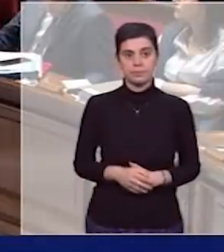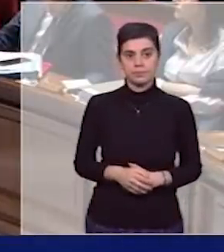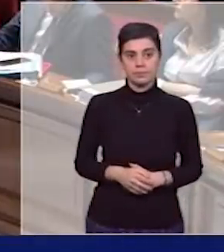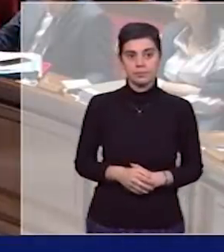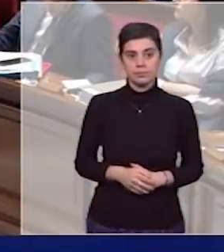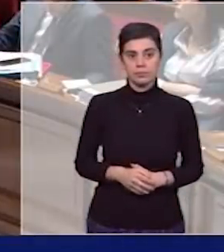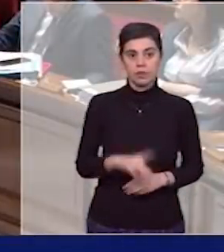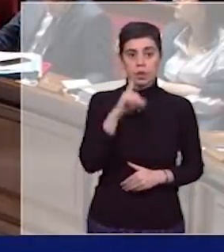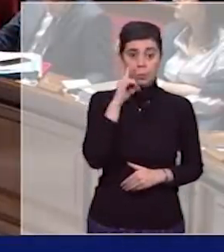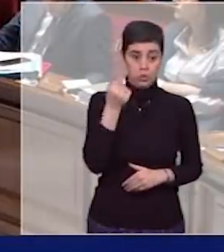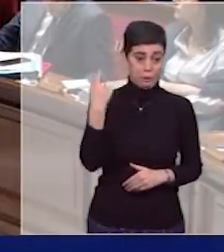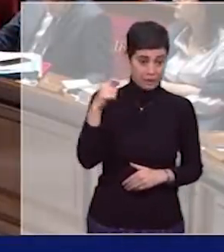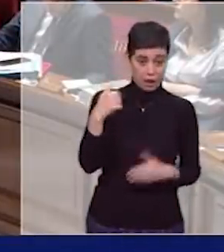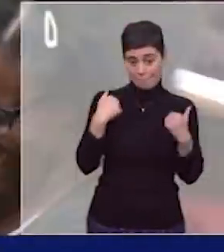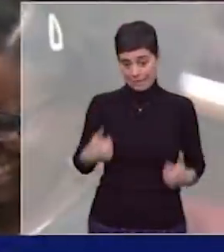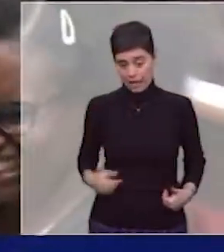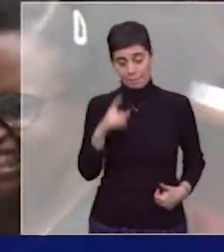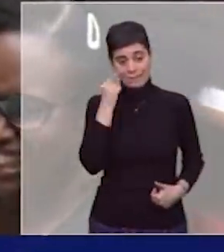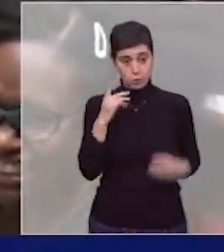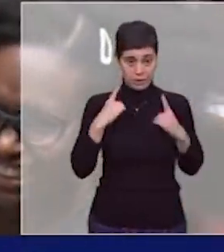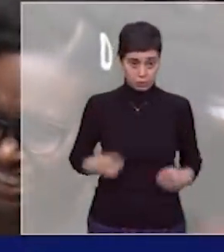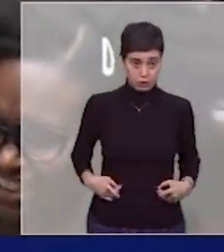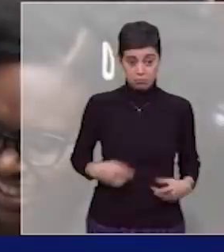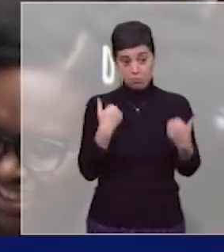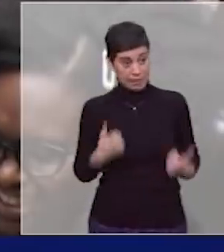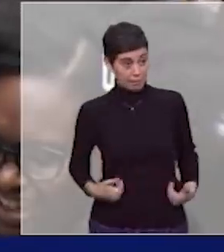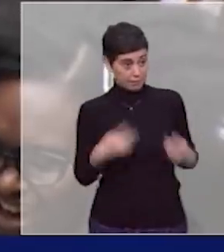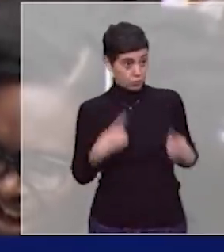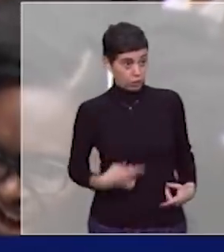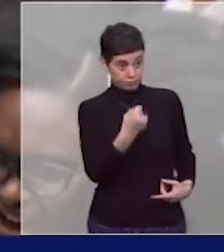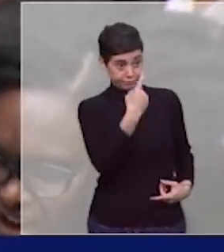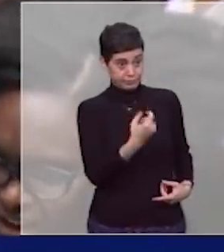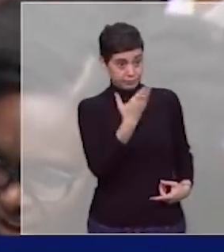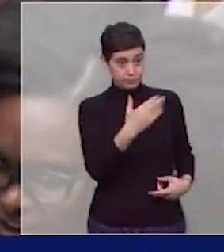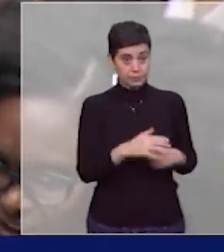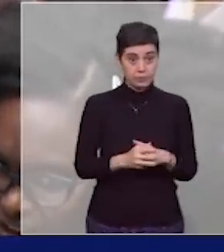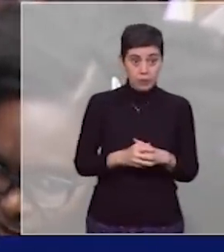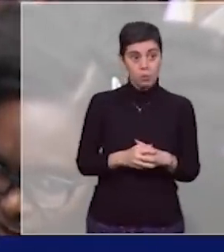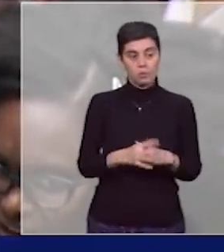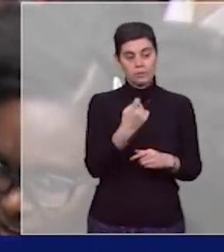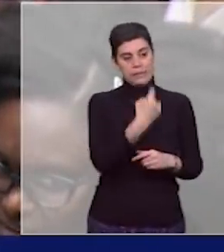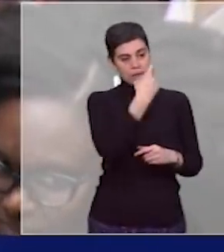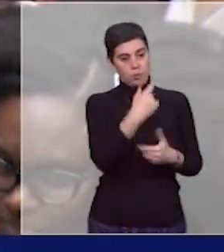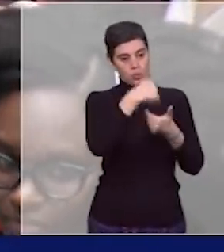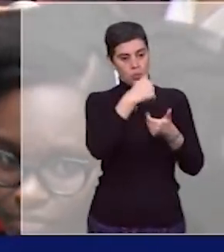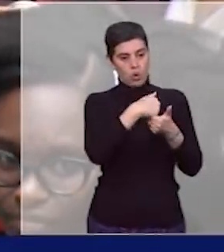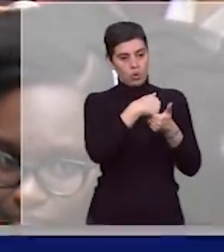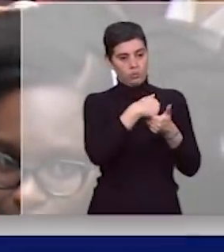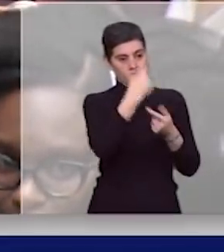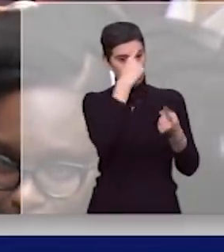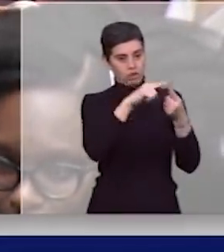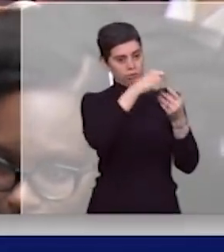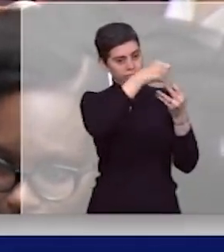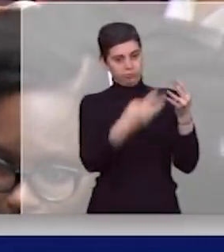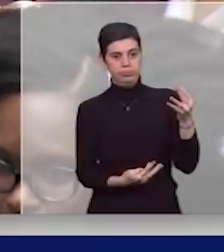Monsieur le Président, mesdames et messieurs les députés, madame la députée. Vous avez évoqué beaucoup de sujets dans votre question, dont je comprends qu'elle était d'une